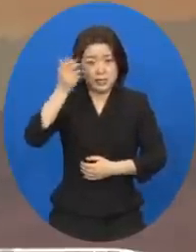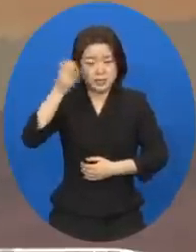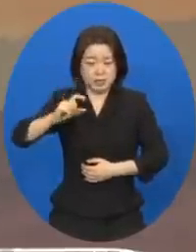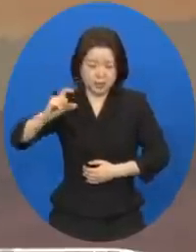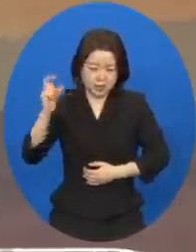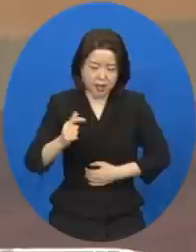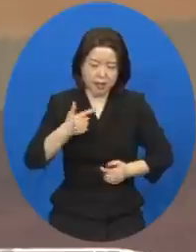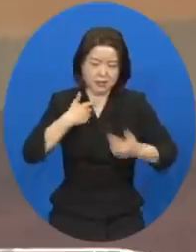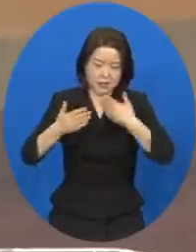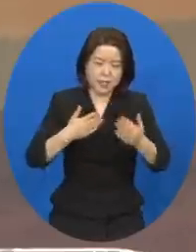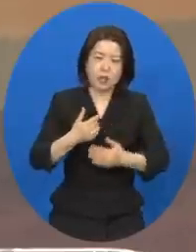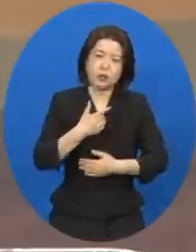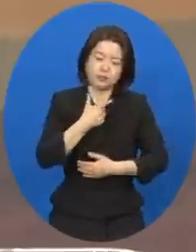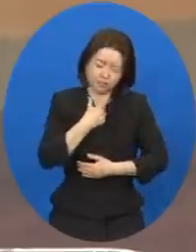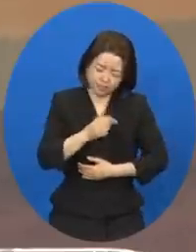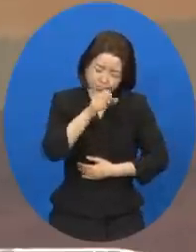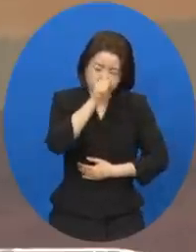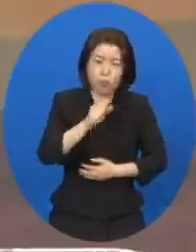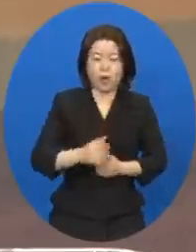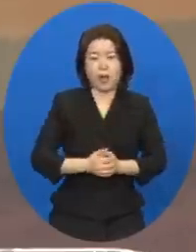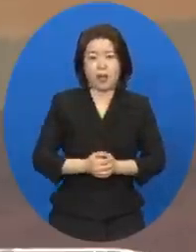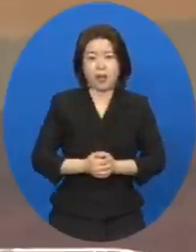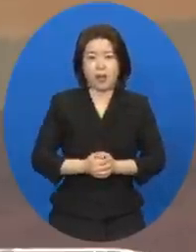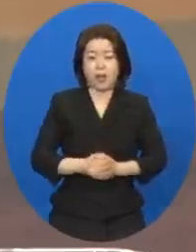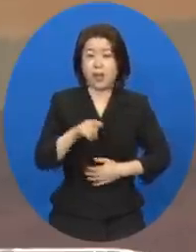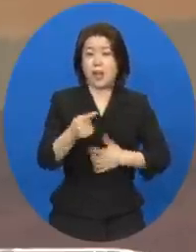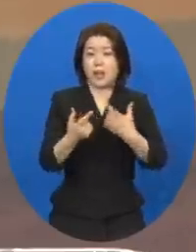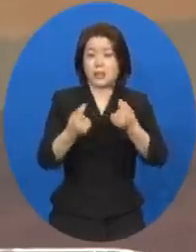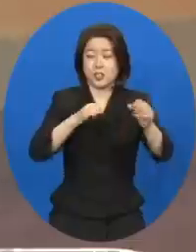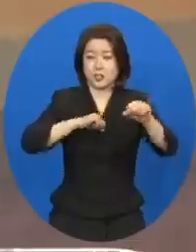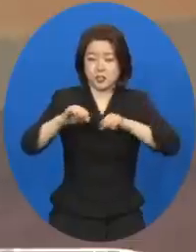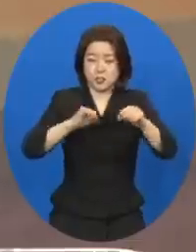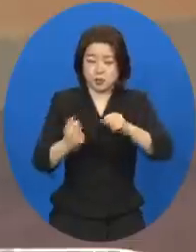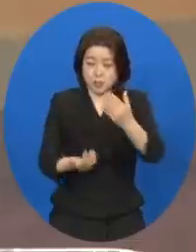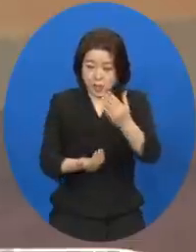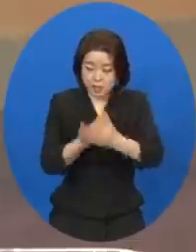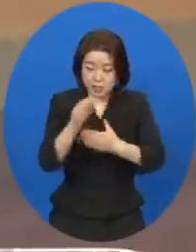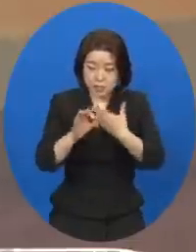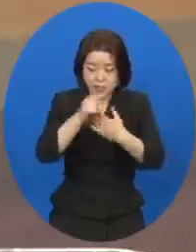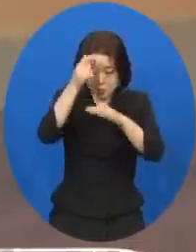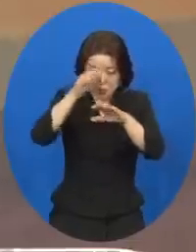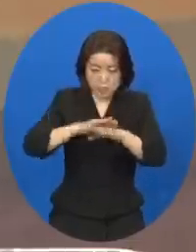있으면 좋겠다, 그런 역사가 일어나면 예배 분위기 확 달라집니다.